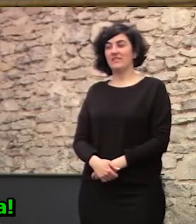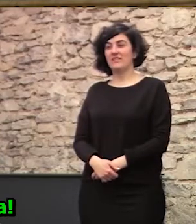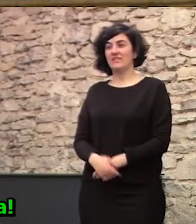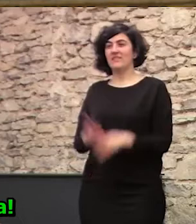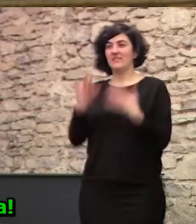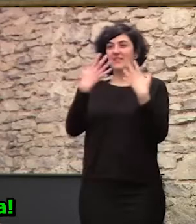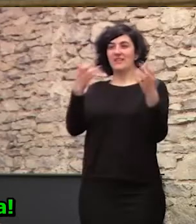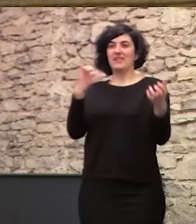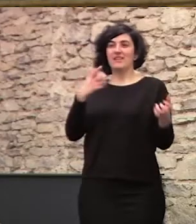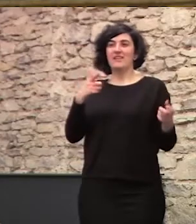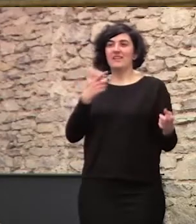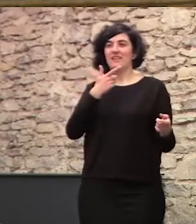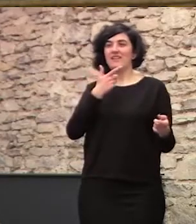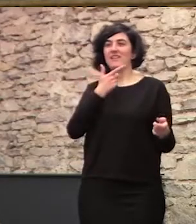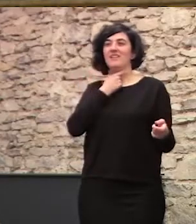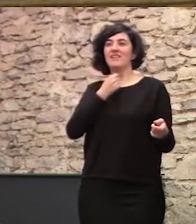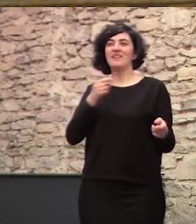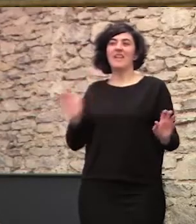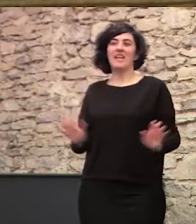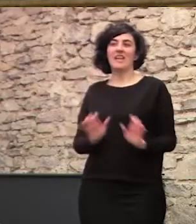Eskerra parritzen duzuen, ez, bestela?